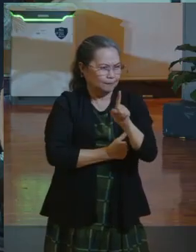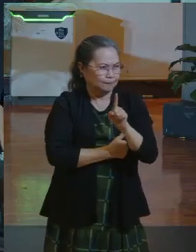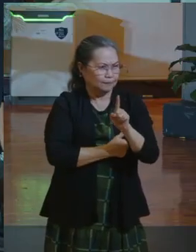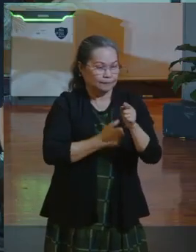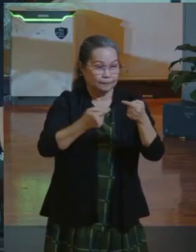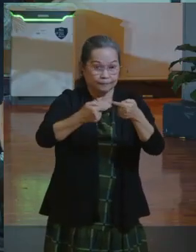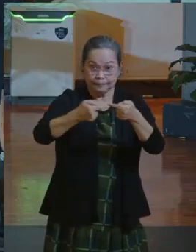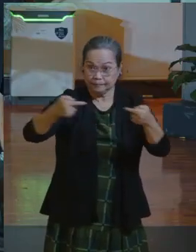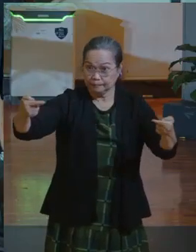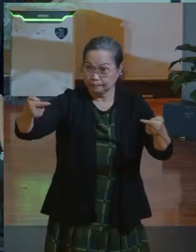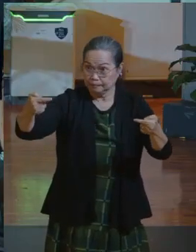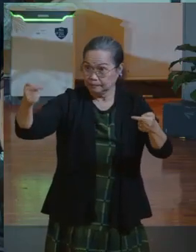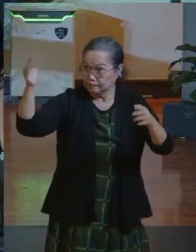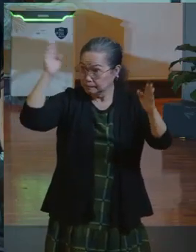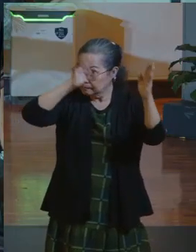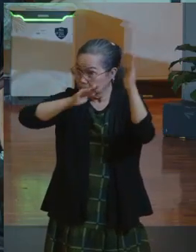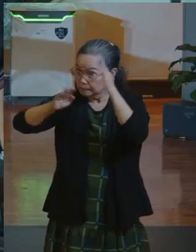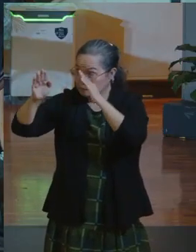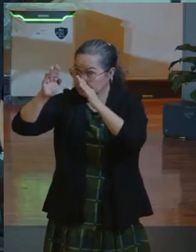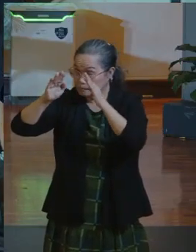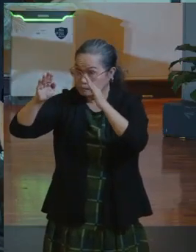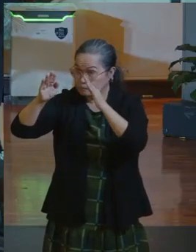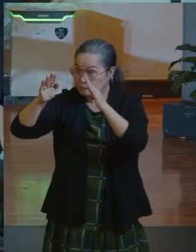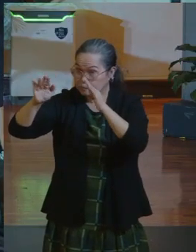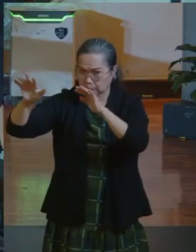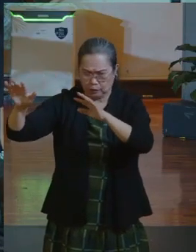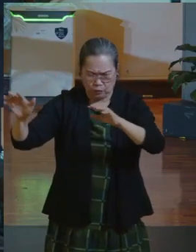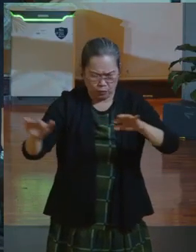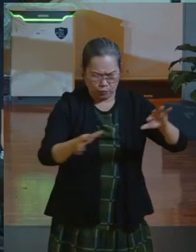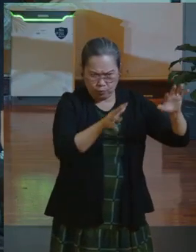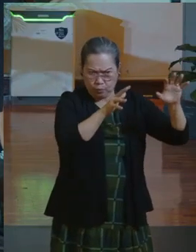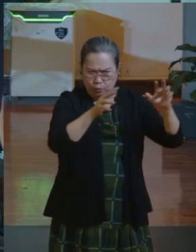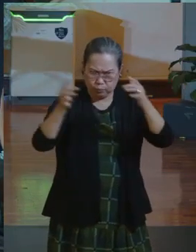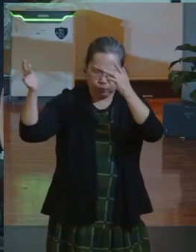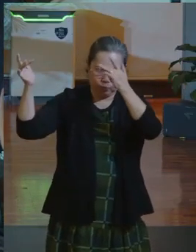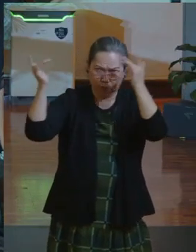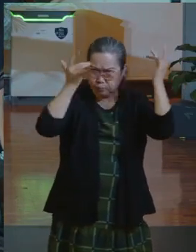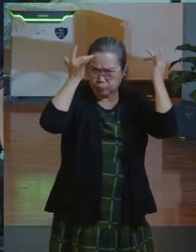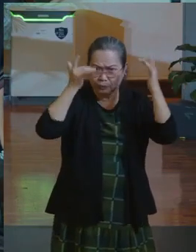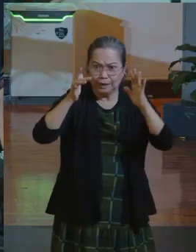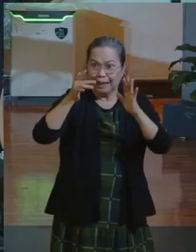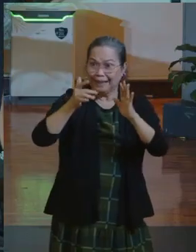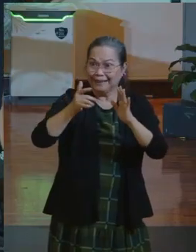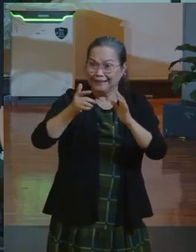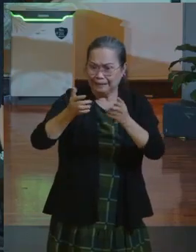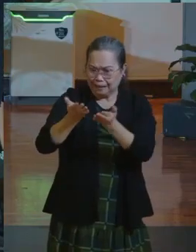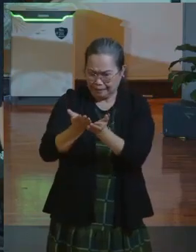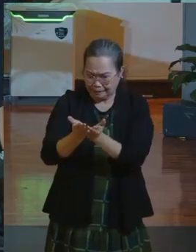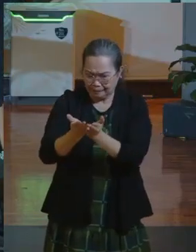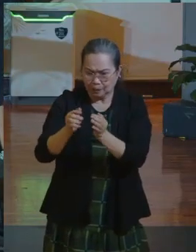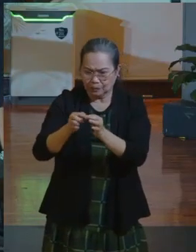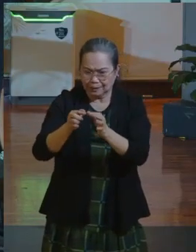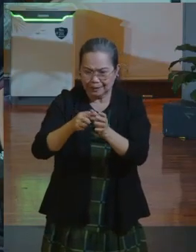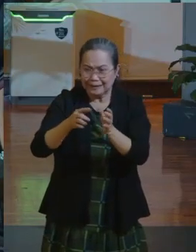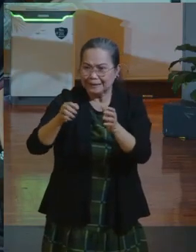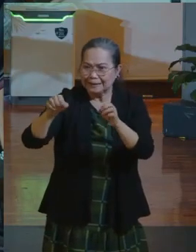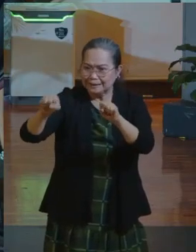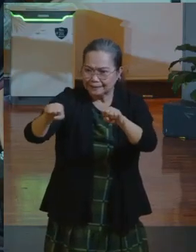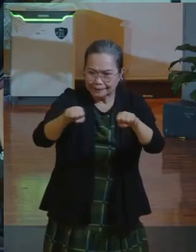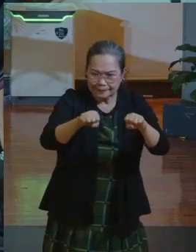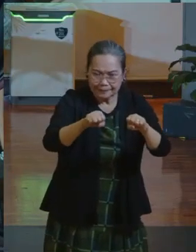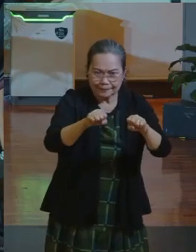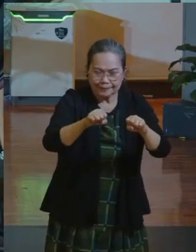sa mga unos sa gitna ng Sea of Galilee, laban sa